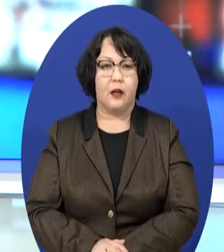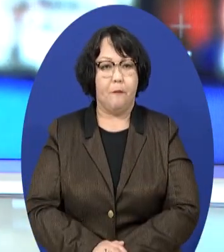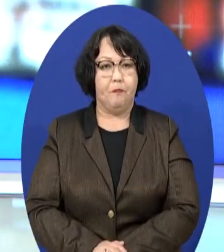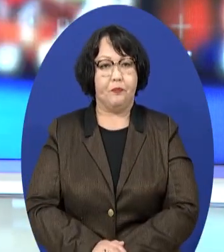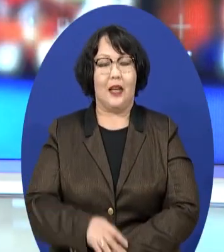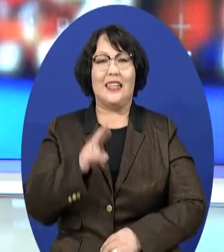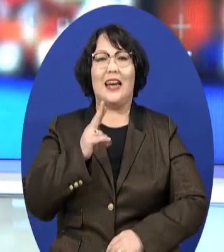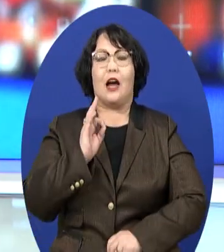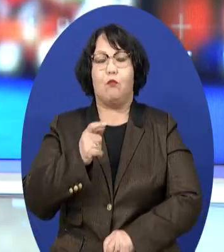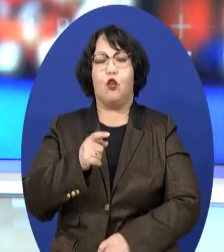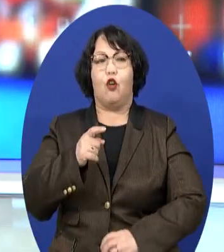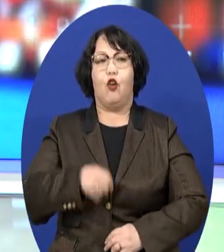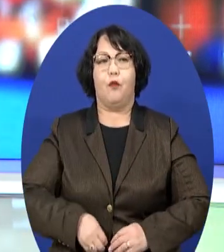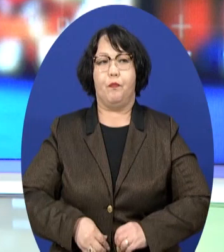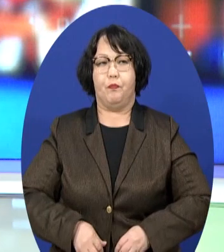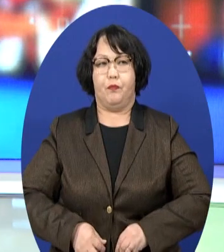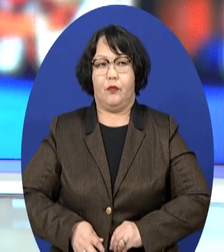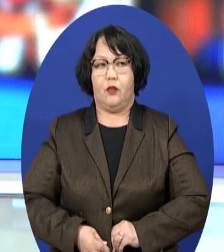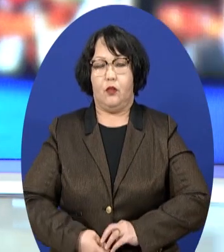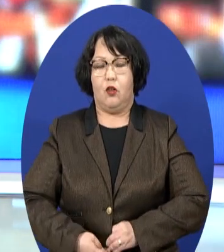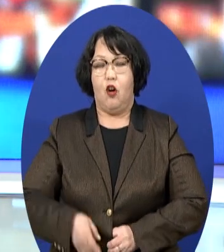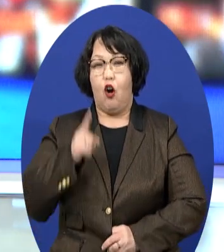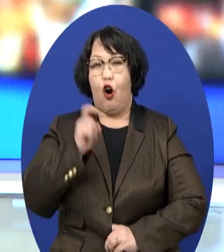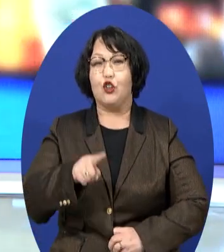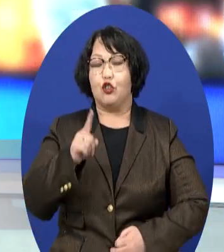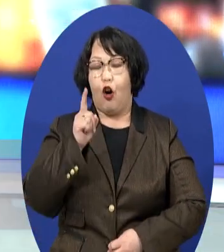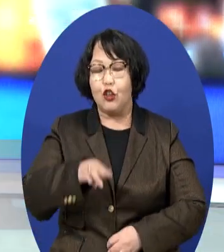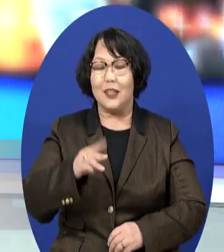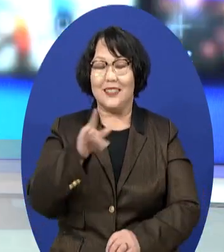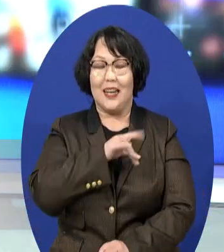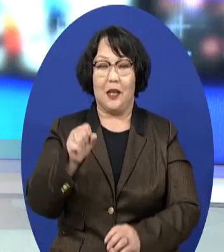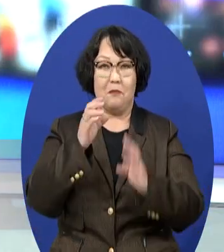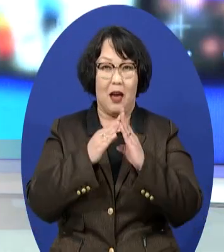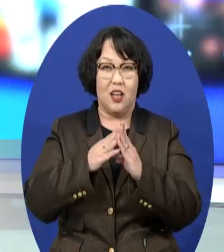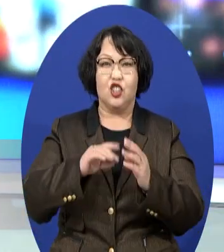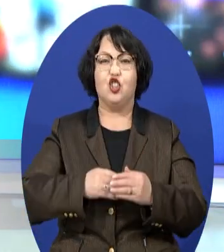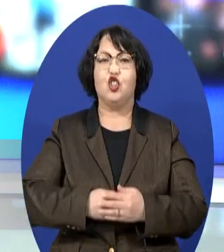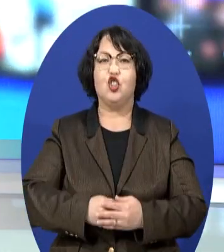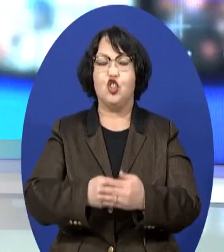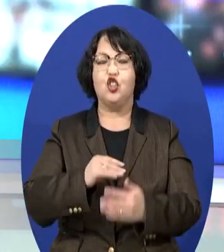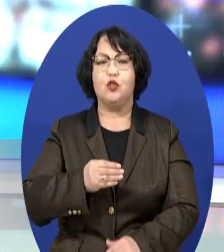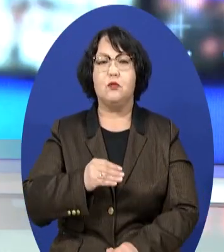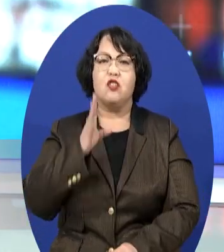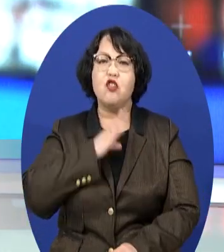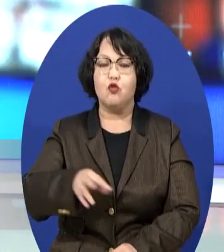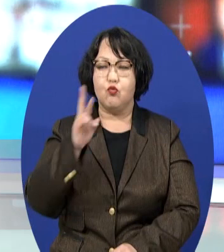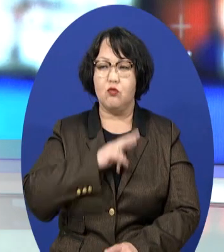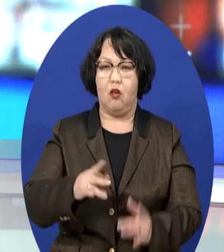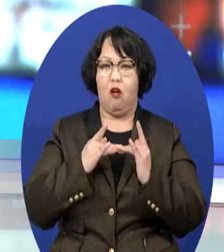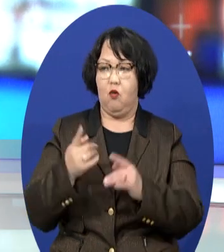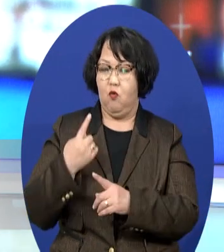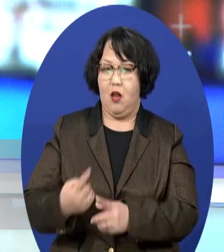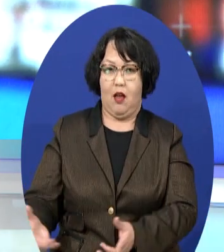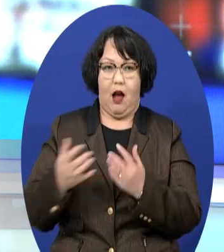Ярмагдах хотын захиргааны шинэ байрыг халдвар авсан жирэмсэн гэрчүүдийг хүлээн авах түр эмнэлэг болгоод байна. Яралтай гормоор ор дэлгэх хүчилтөрөгч аппарат суйруулах ажил үргэлжилж